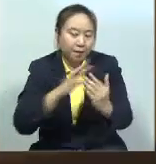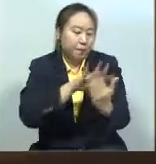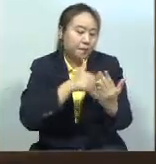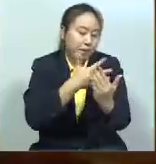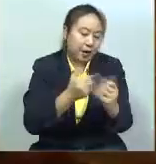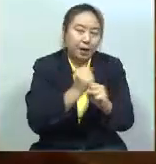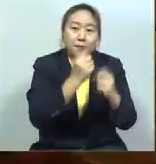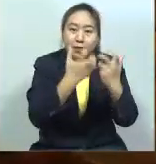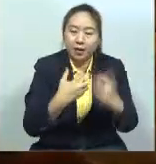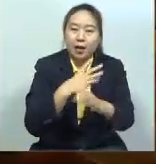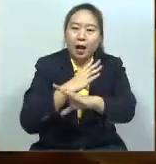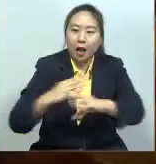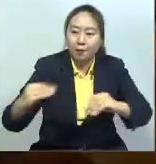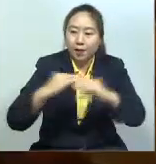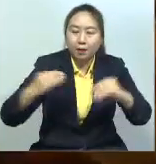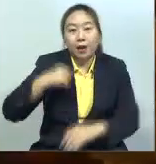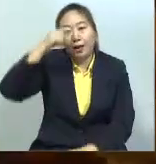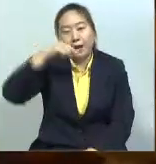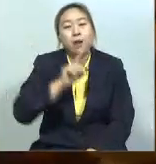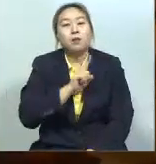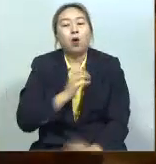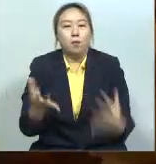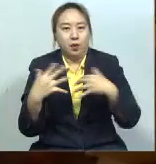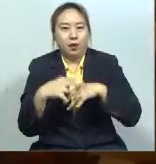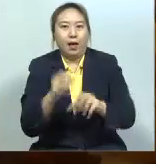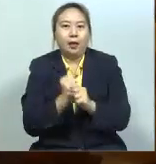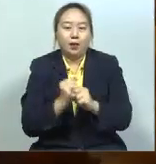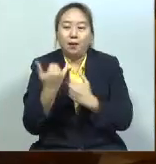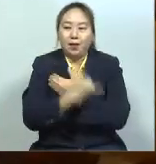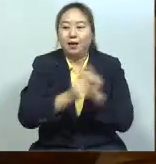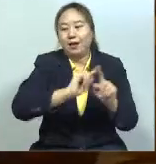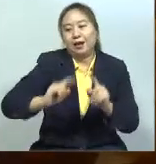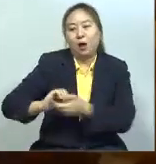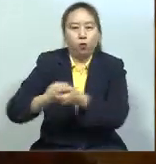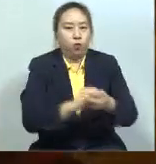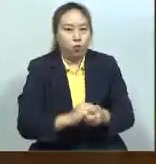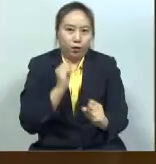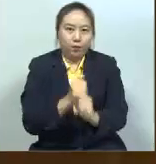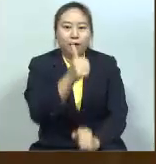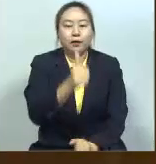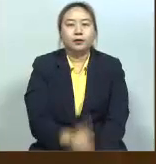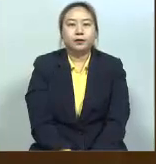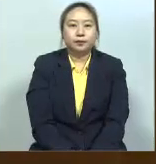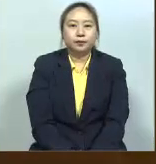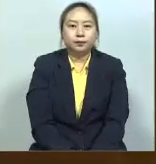ผลิตโดยไทยเป็นประเทศผู้ประสานงานซึ่งสามารถทำงานร่วมกับประเทศคู่เจรจาได้ค่ะ